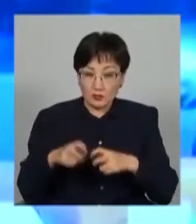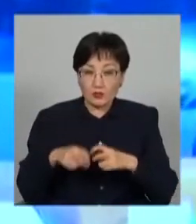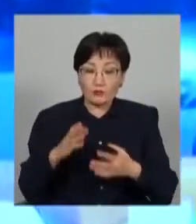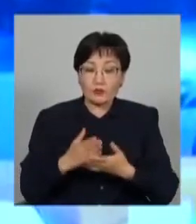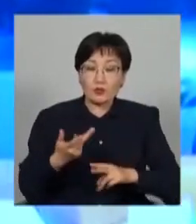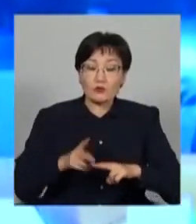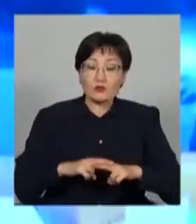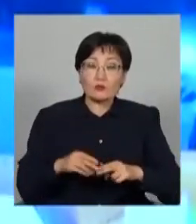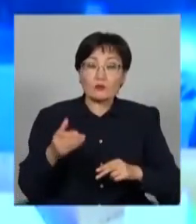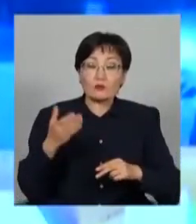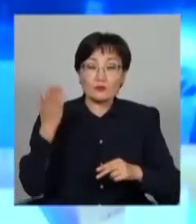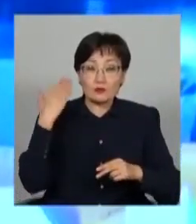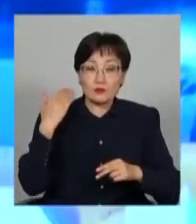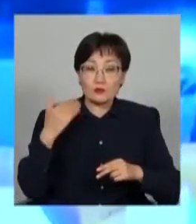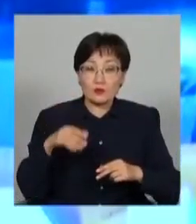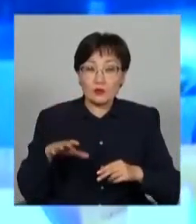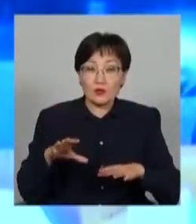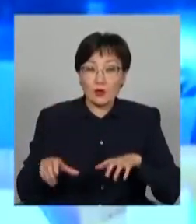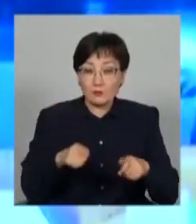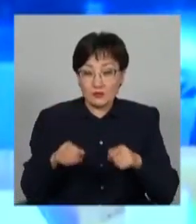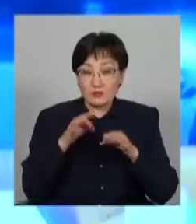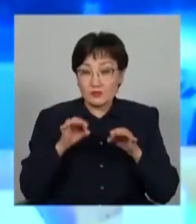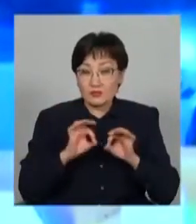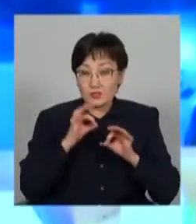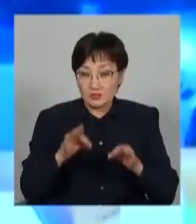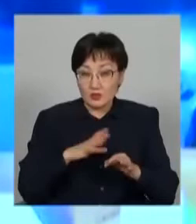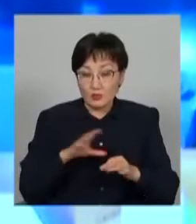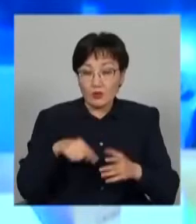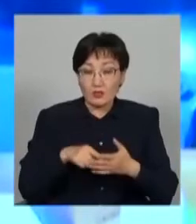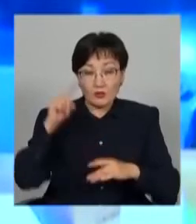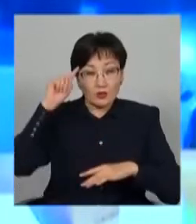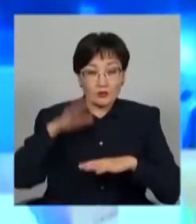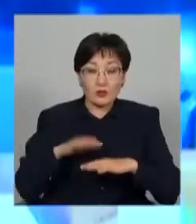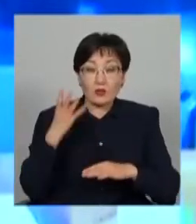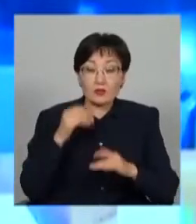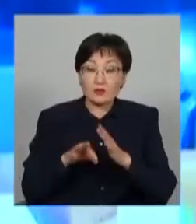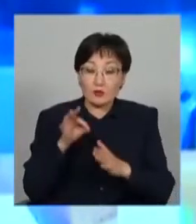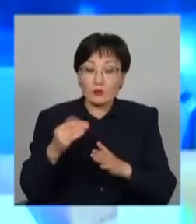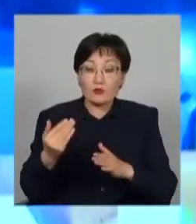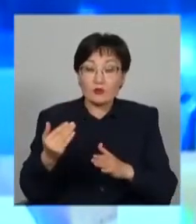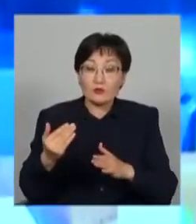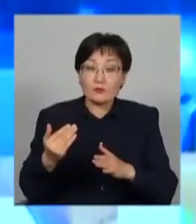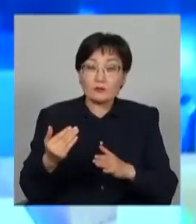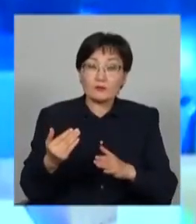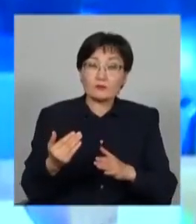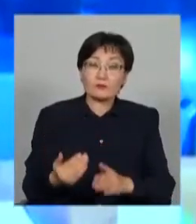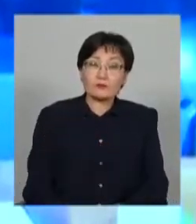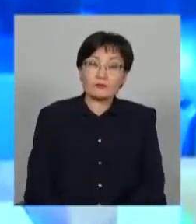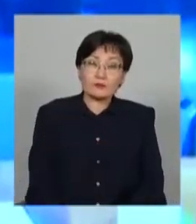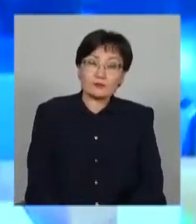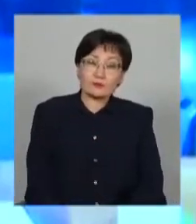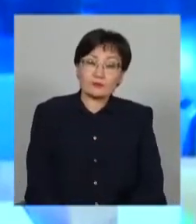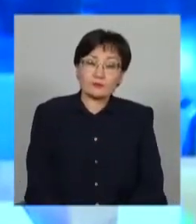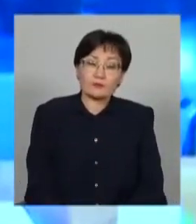бұрын жаңағы өткен жолы мемлекет басшысы айтып кеткен болатын, осы жаңағы қала кімін тағайындап жатқан кезде сөйлеп сауалдама берген кезде де